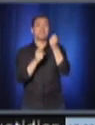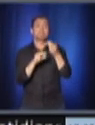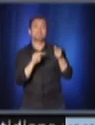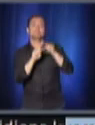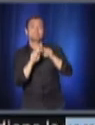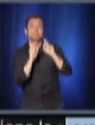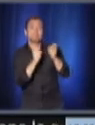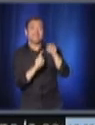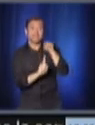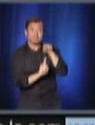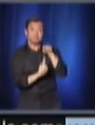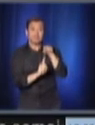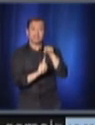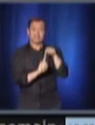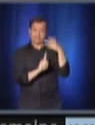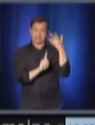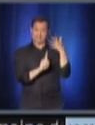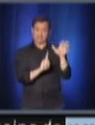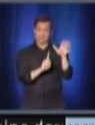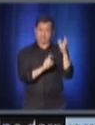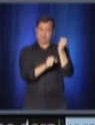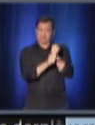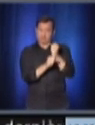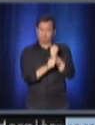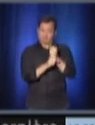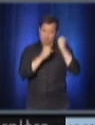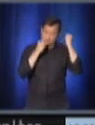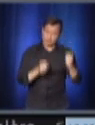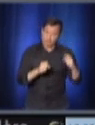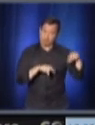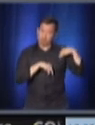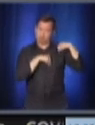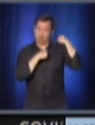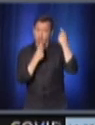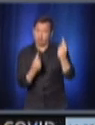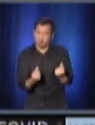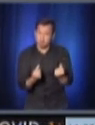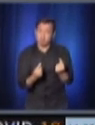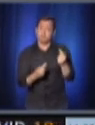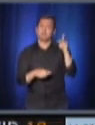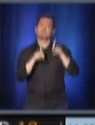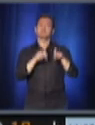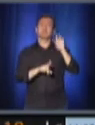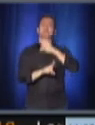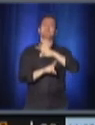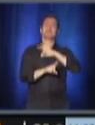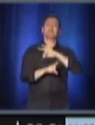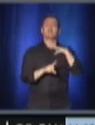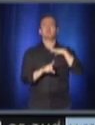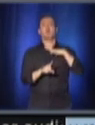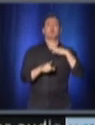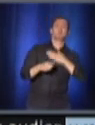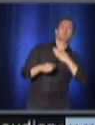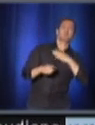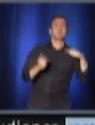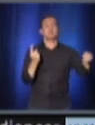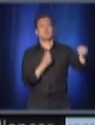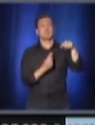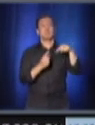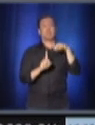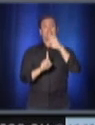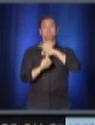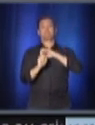déjà plein les bottes, comme on dit, sur le terrain, ça a été reçu so-so. Est-ce que vous prévoyez revoir quelque chose